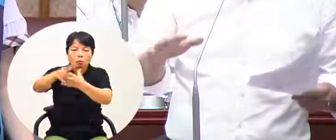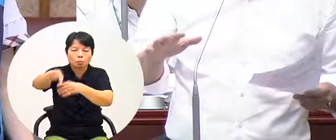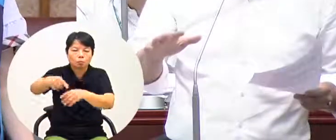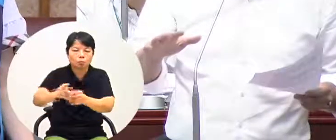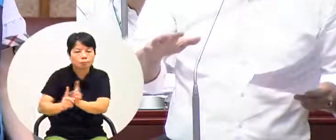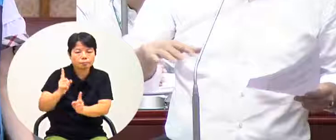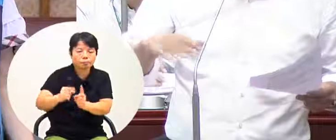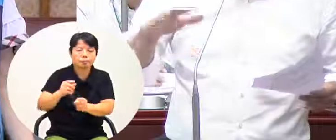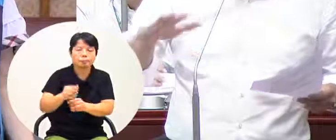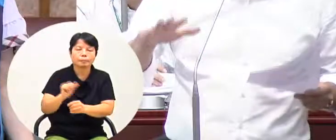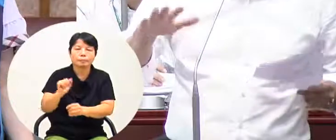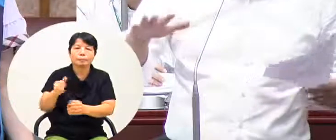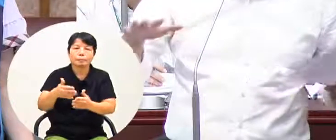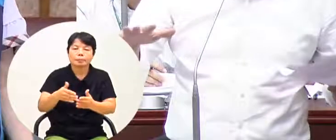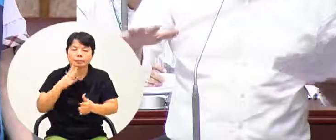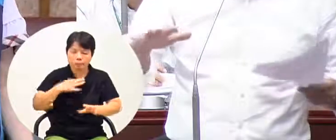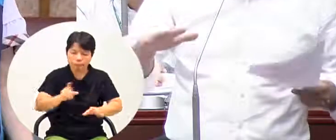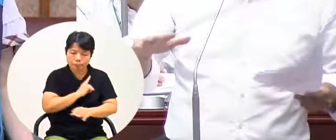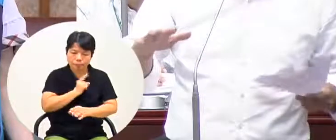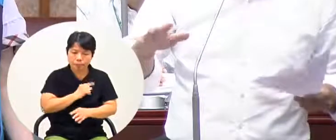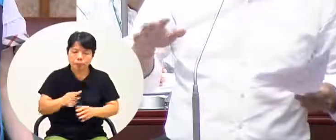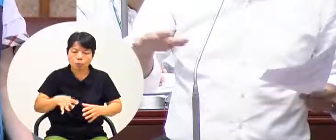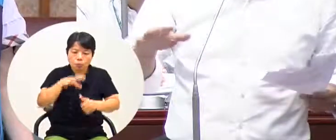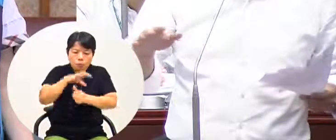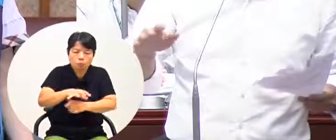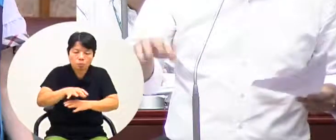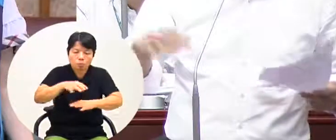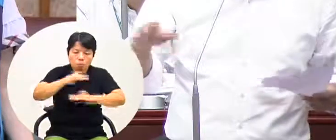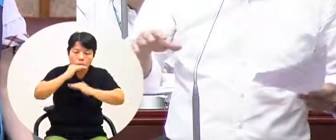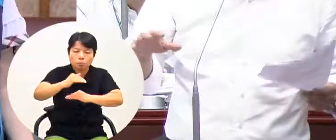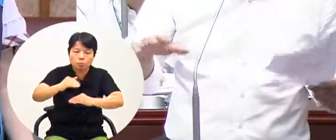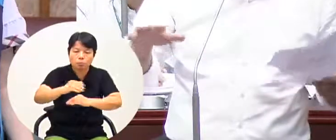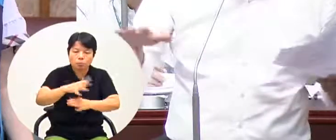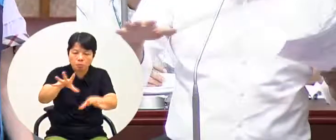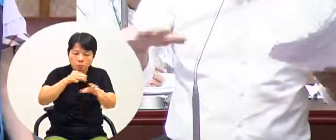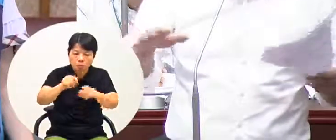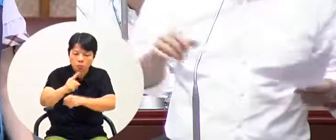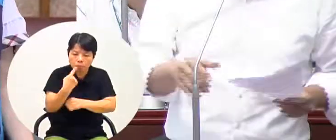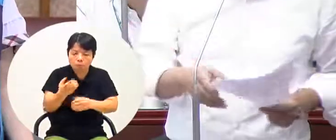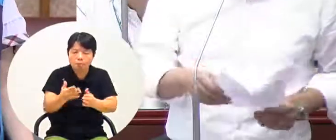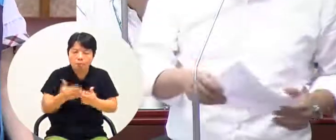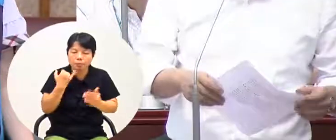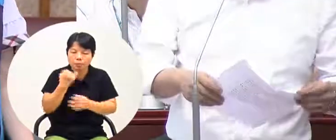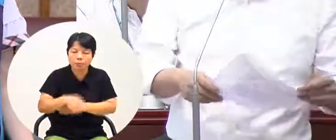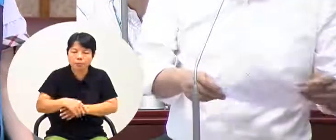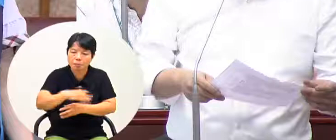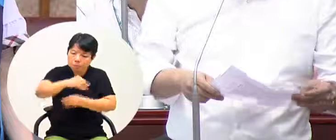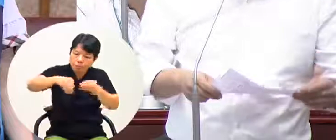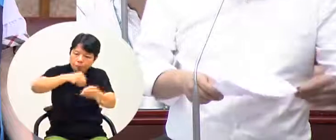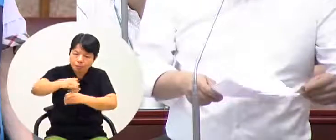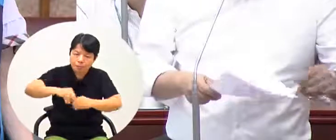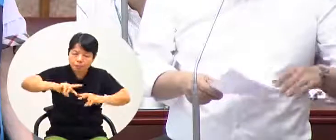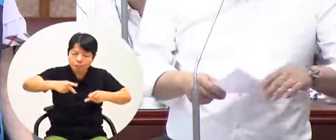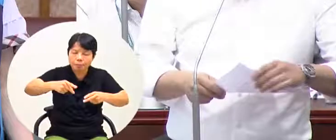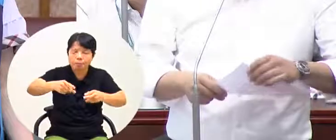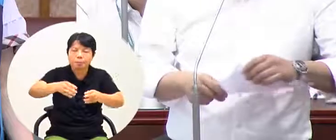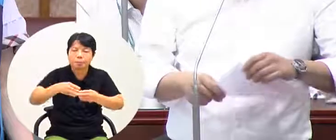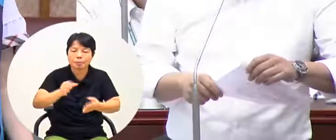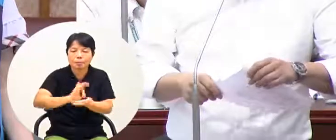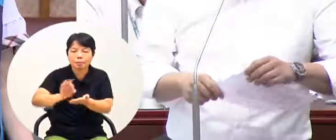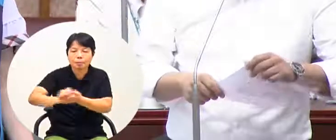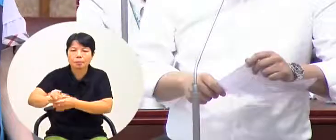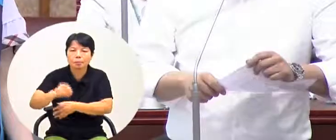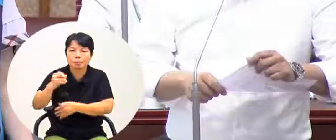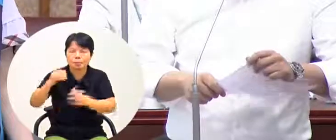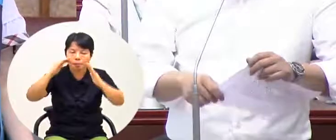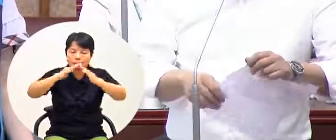有限的资源，然后可以透过比较灵活弹性的有创意的去使用我们城市的一些空间，来协助年轻朋